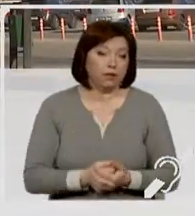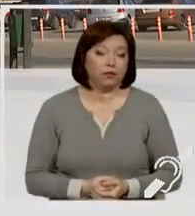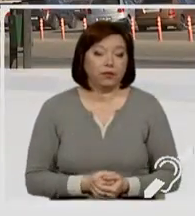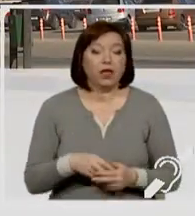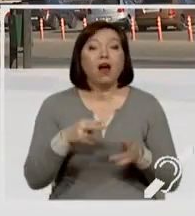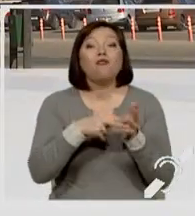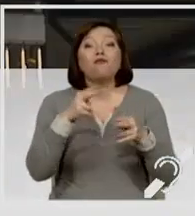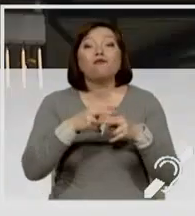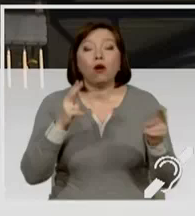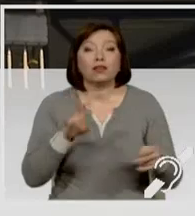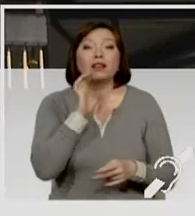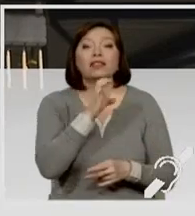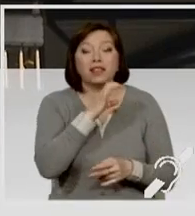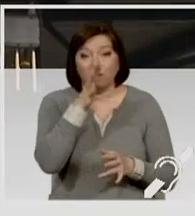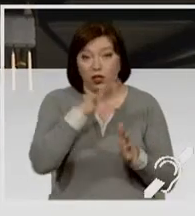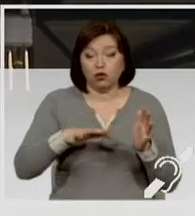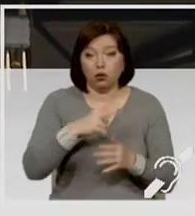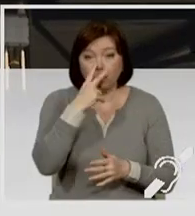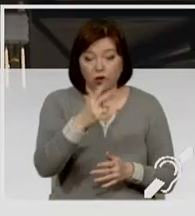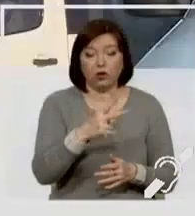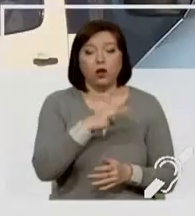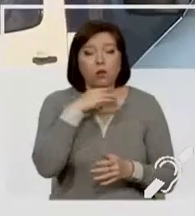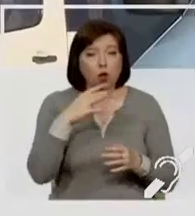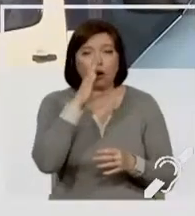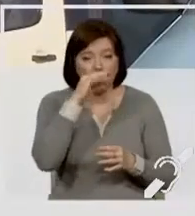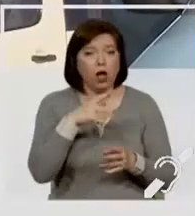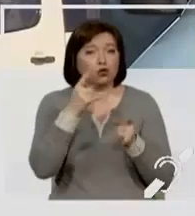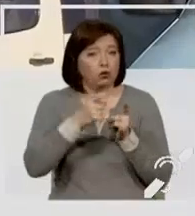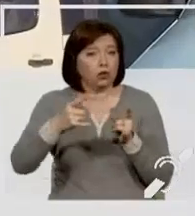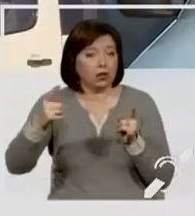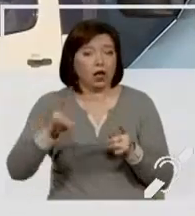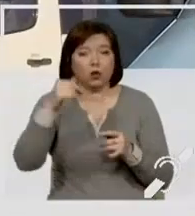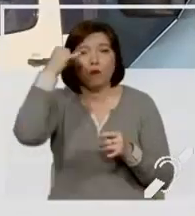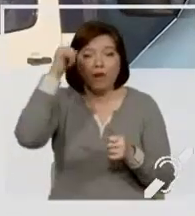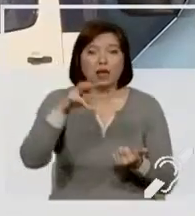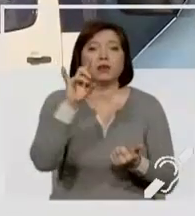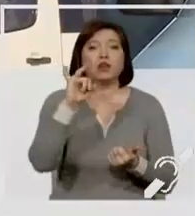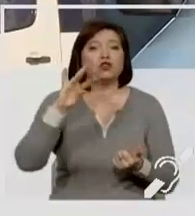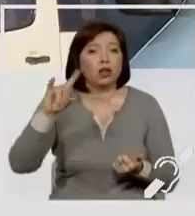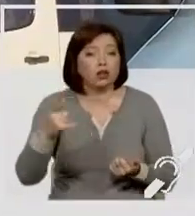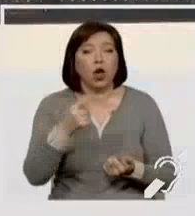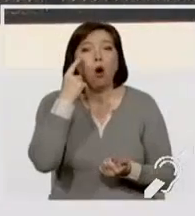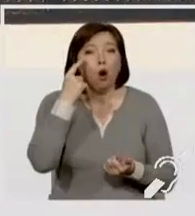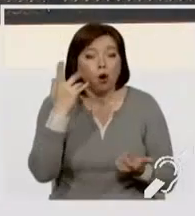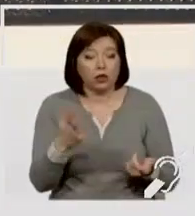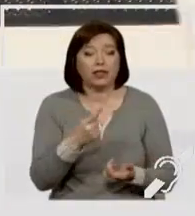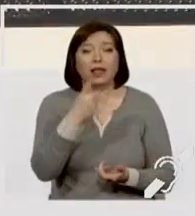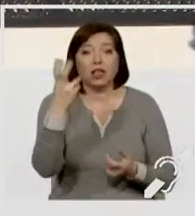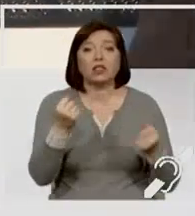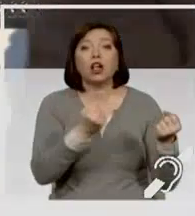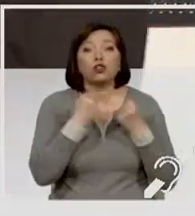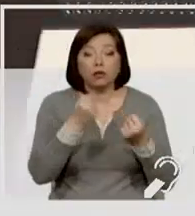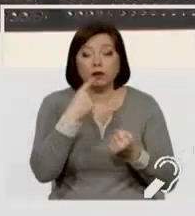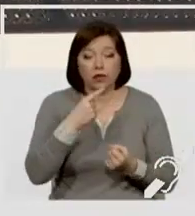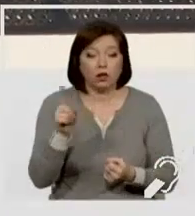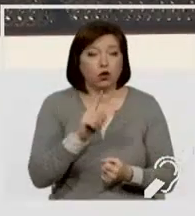La autogara de nord din Chișinău am văzut astăzi mai multe microbuze care veneau din Bălți, Briceni sau Ocnița. Câțiva șoferi ne-au spus